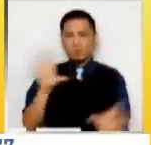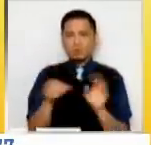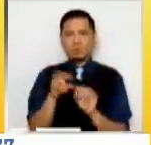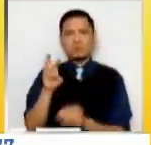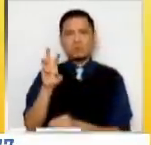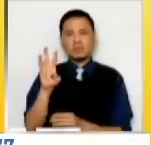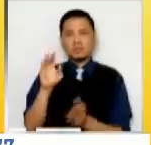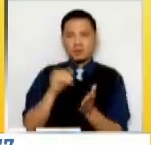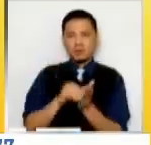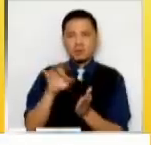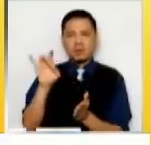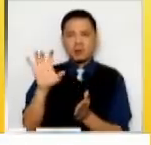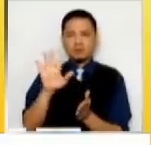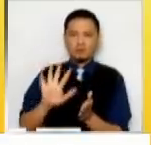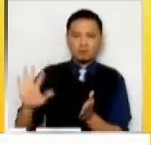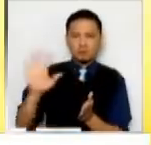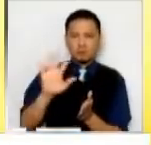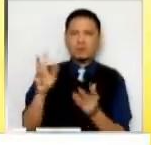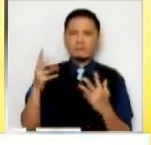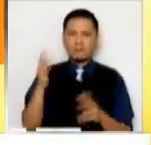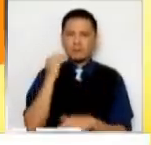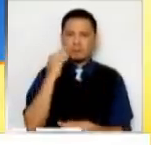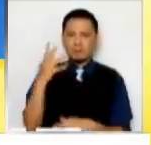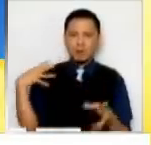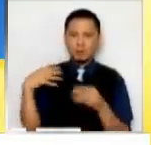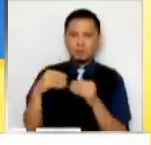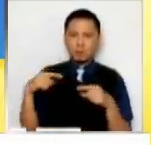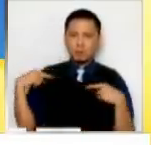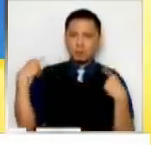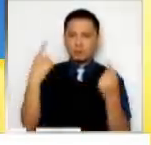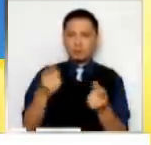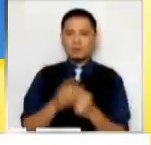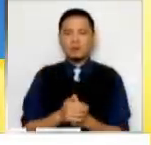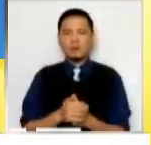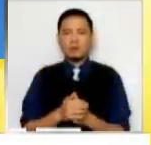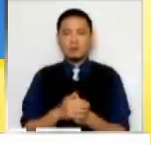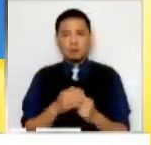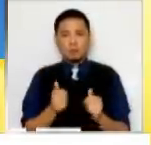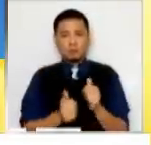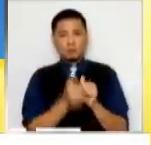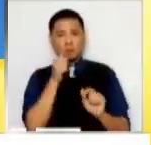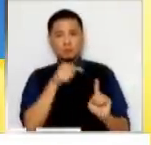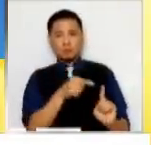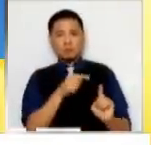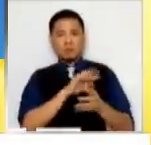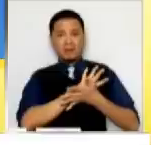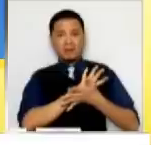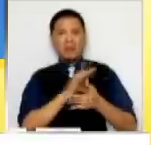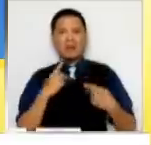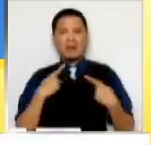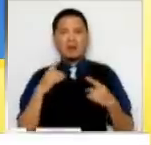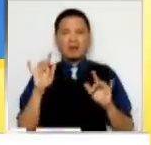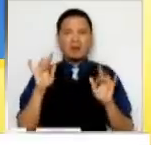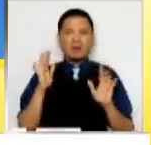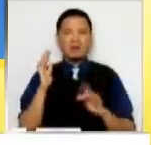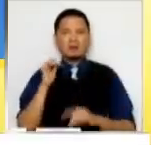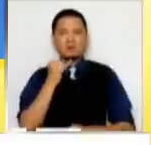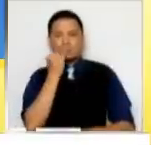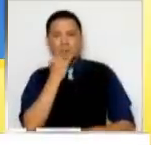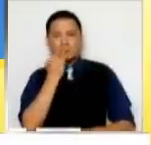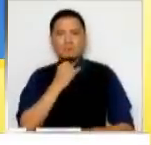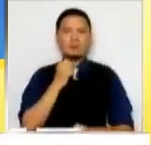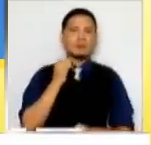16,853 na. Pinakamalaking porsyento ng mga aktibong kaso ang mild cases. Sa kabila ng pababang bago at aktibong kaso, pabor ang DOH